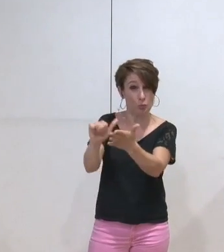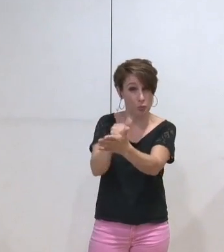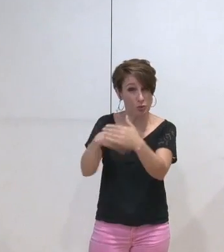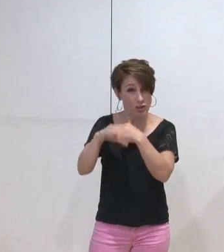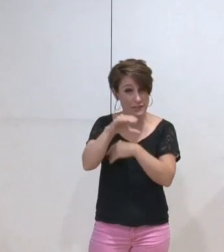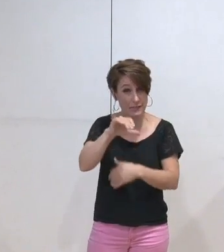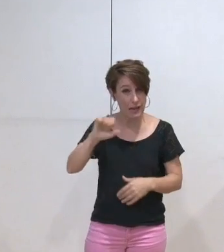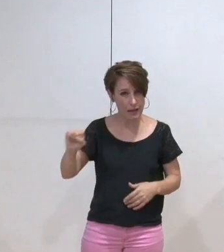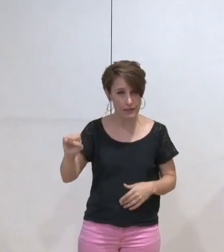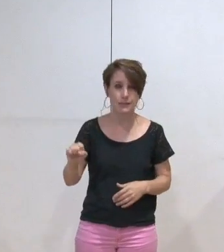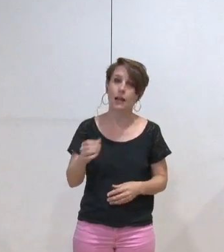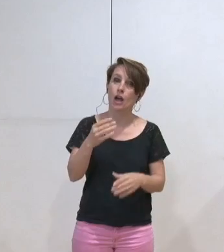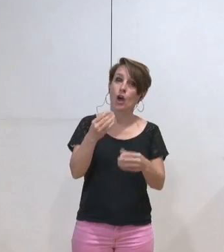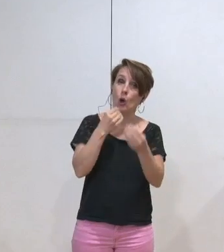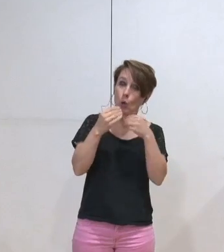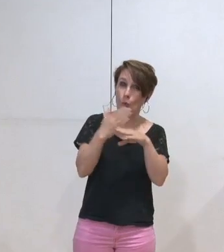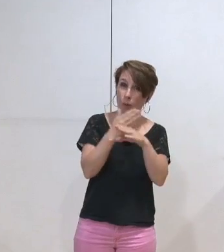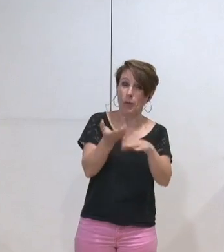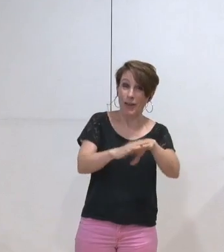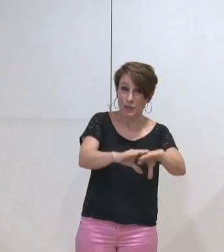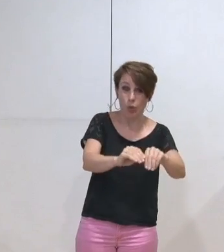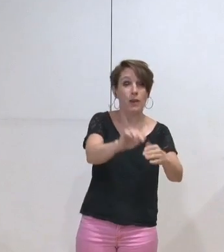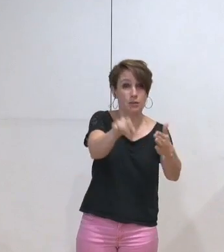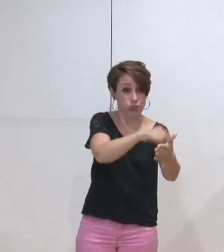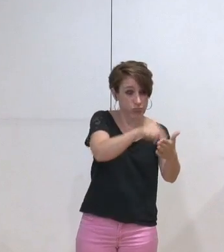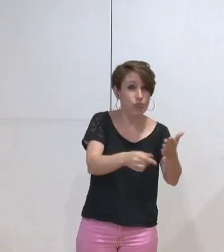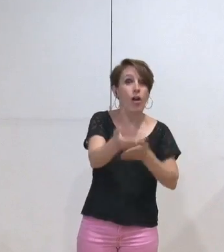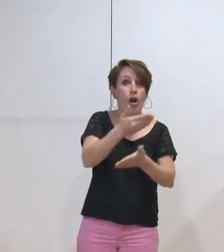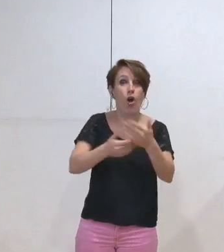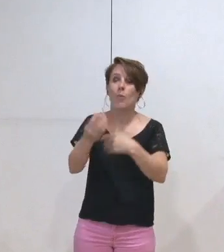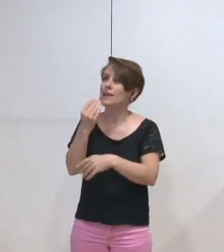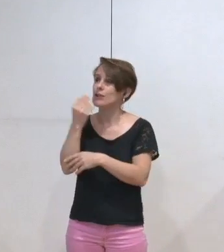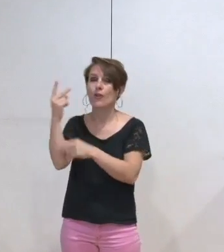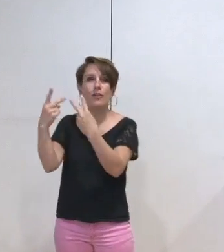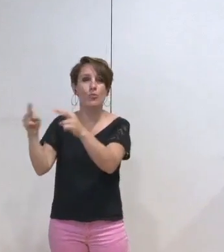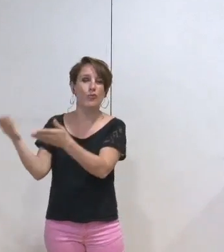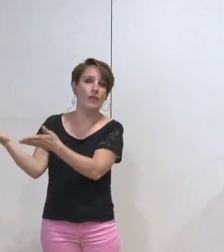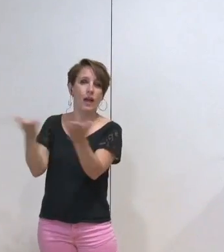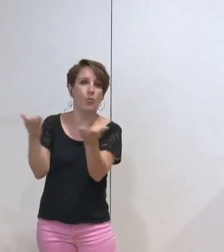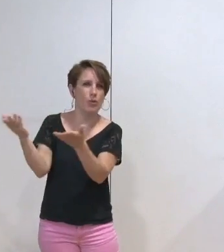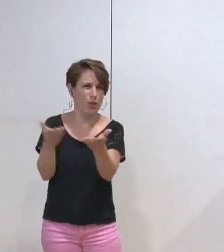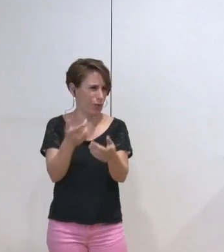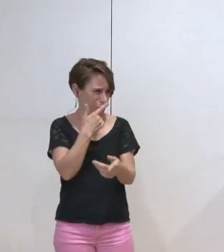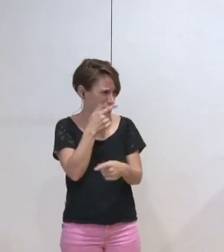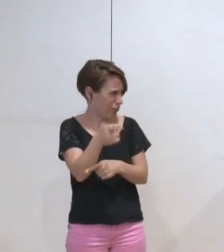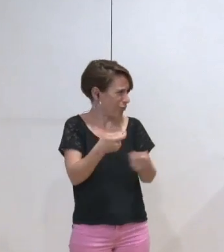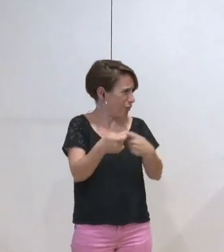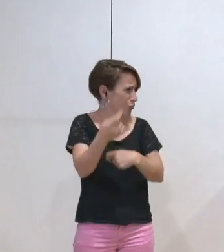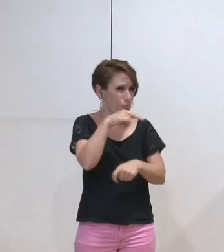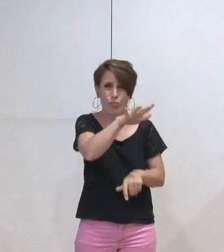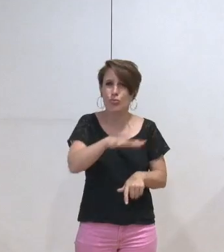suppression des repas préparés sur place et leur remplacement par des repas de la cantine de la ville évidemment moins adapté aux personnes